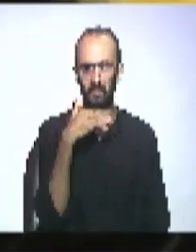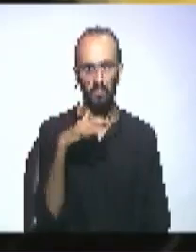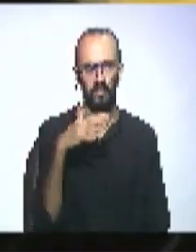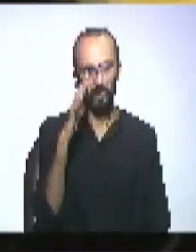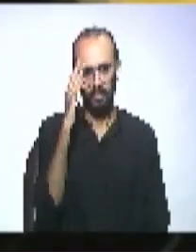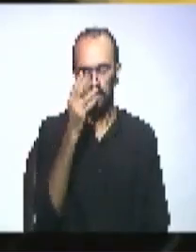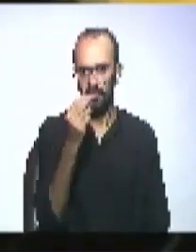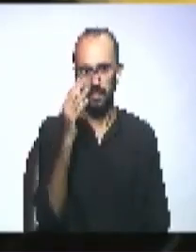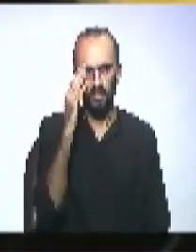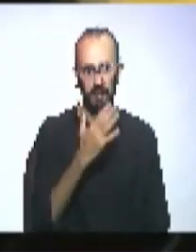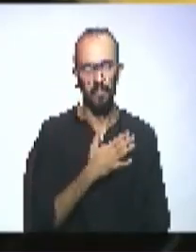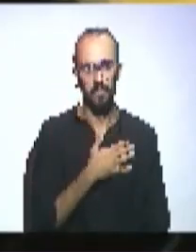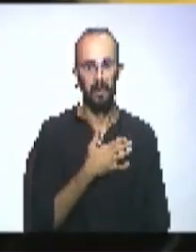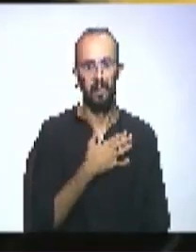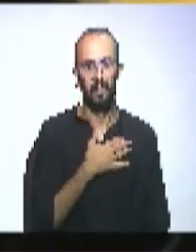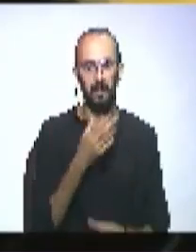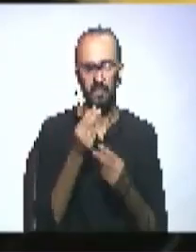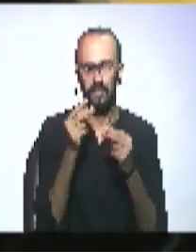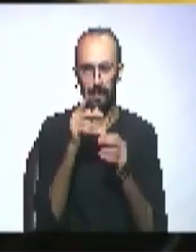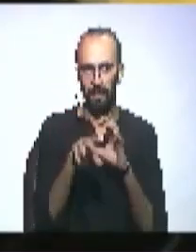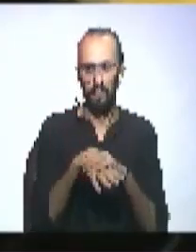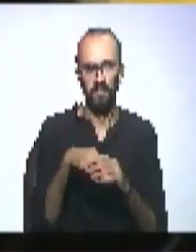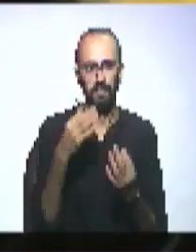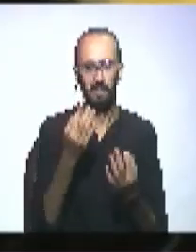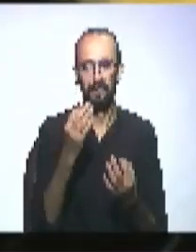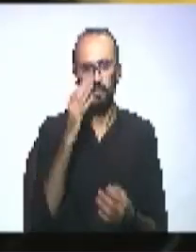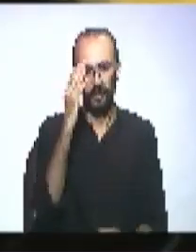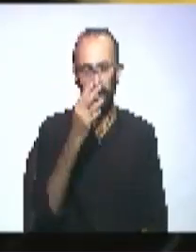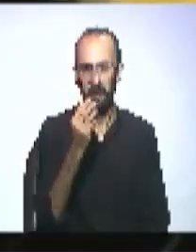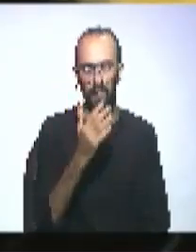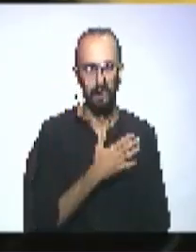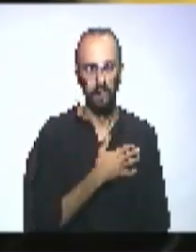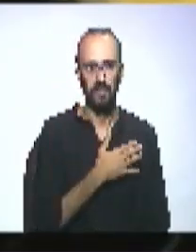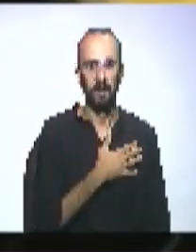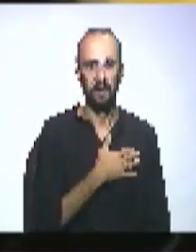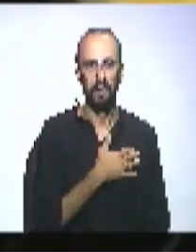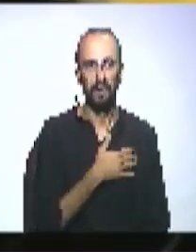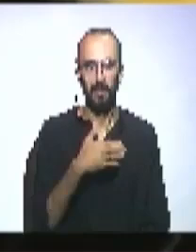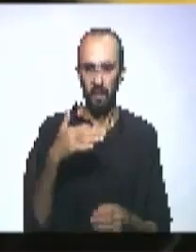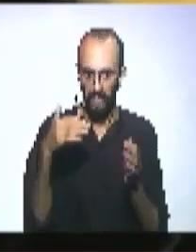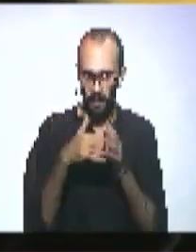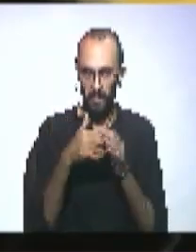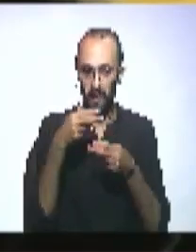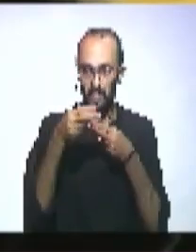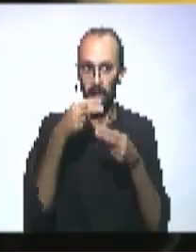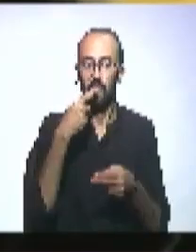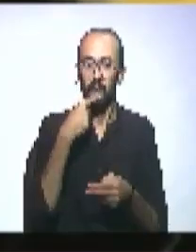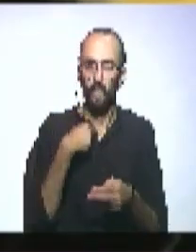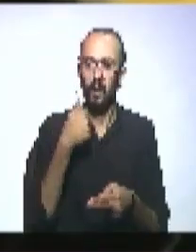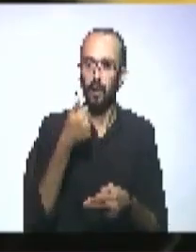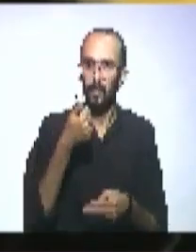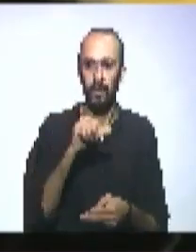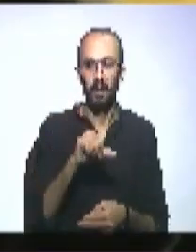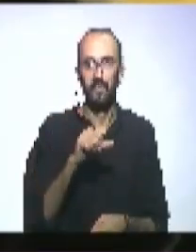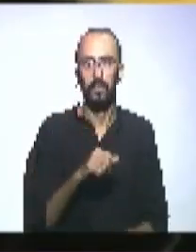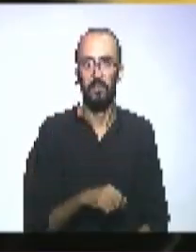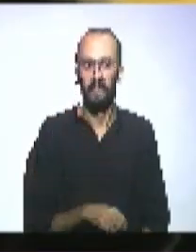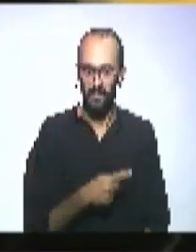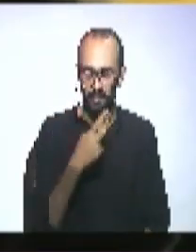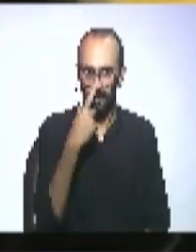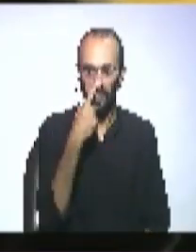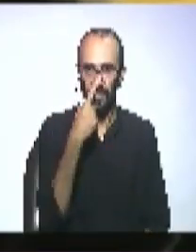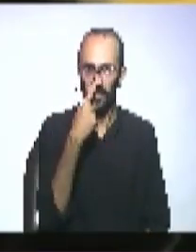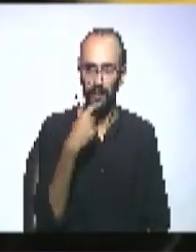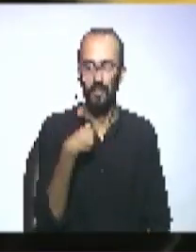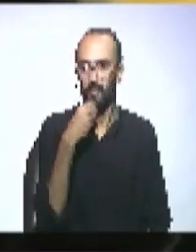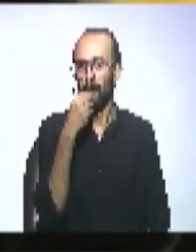يا شيف. تحت امر حضرتك وميرسي خالص على اللي انت بتعمله. ربنا يخليك. ويا ريت تكتب لنا بقى في التعليقات طلع طعمه عامل ازاي. ان شاء الله لما